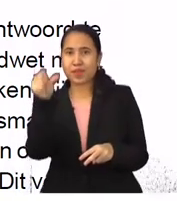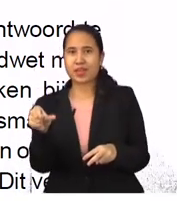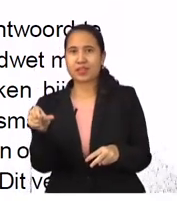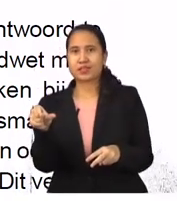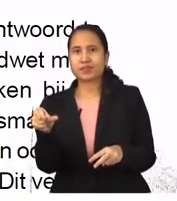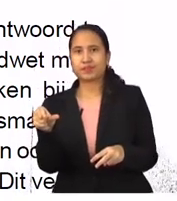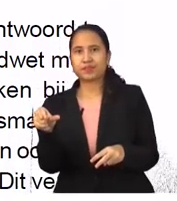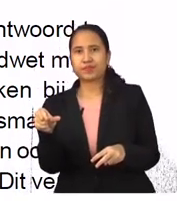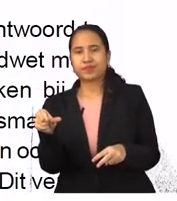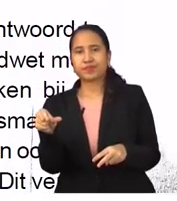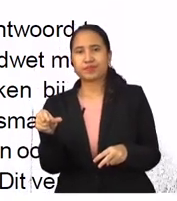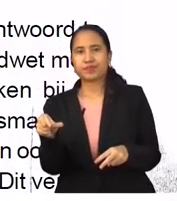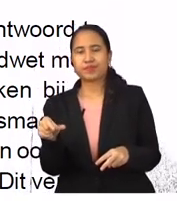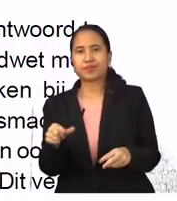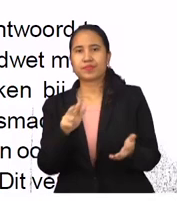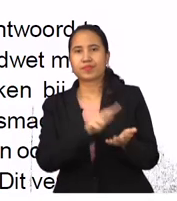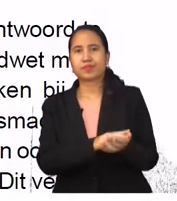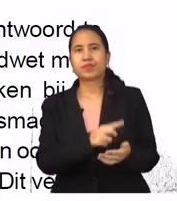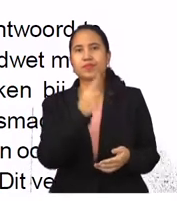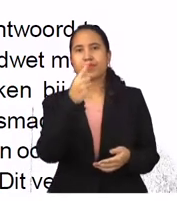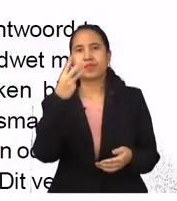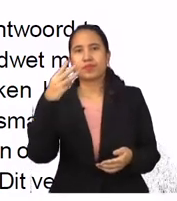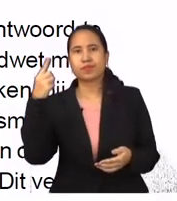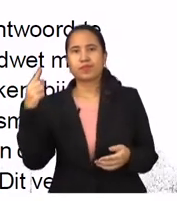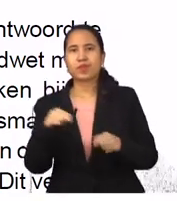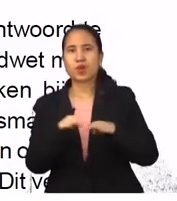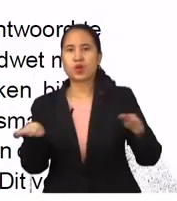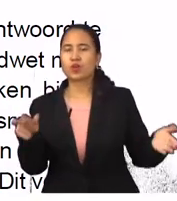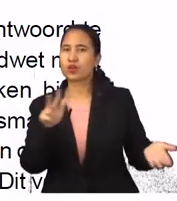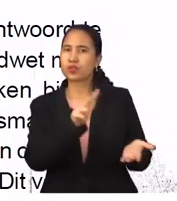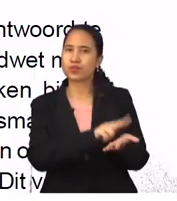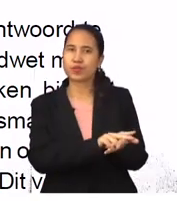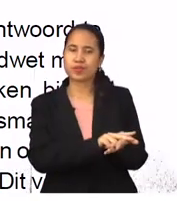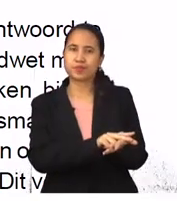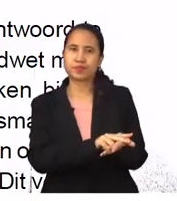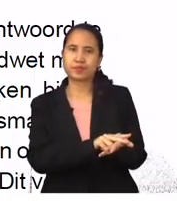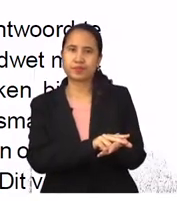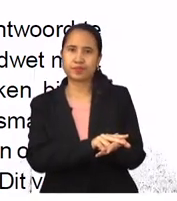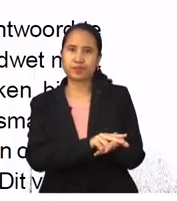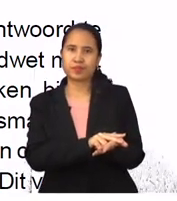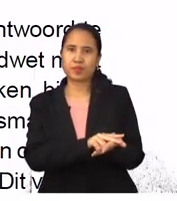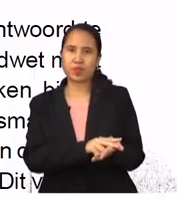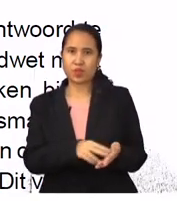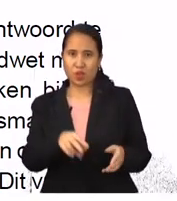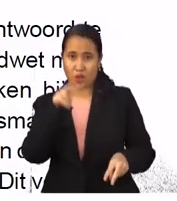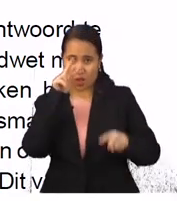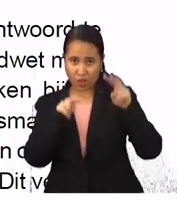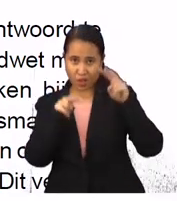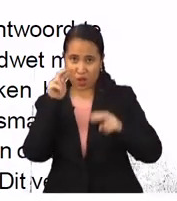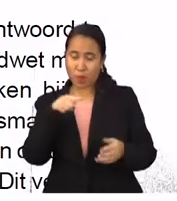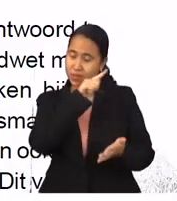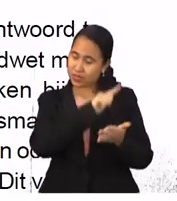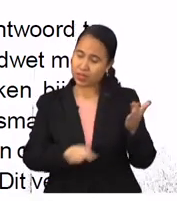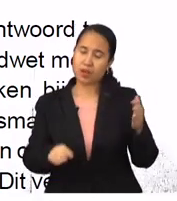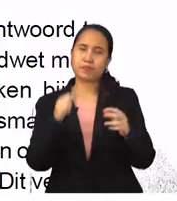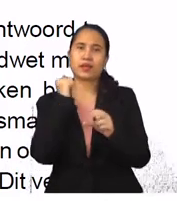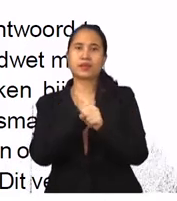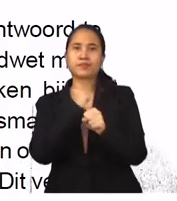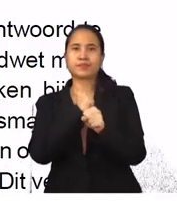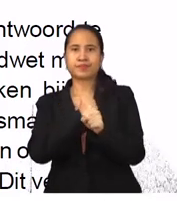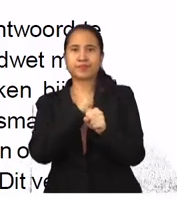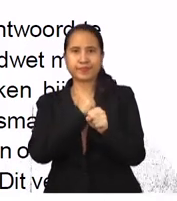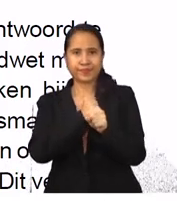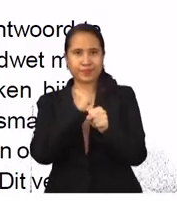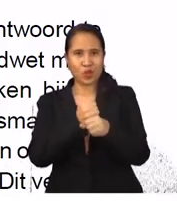inmenging in artikel 131 lid 3 grondwet mede betrekking heeft op de opsporing van strafbare feiten, waarbij